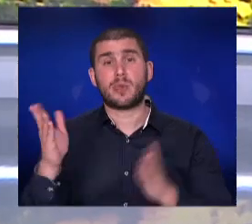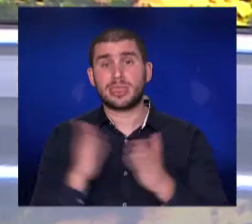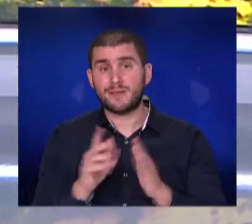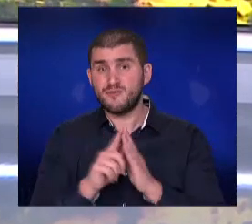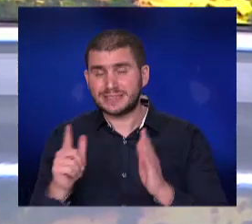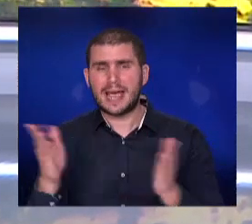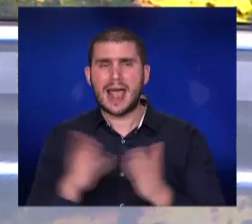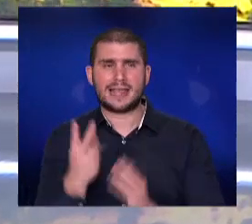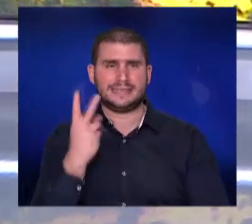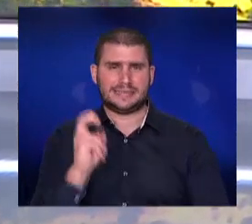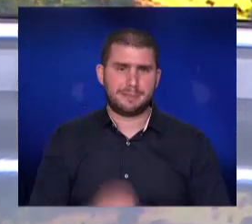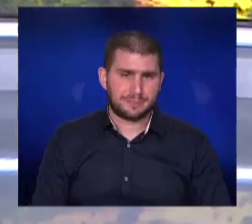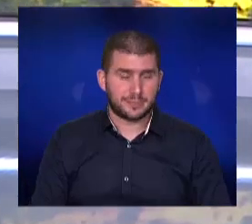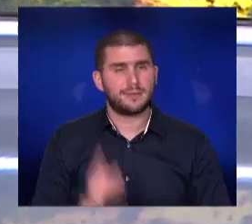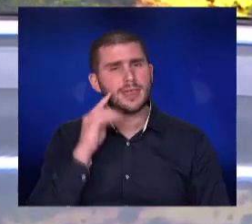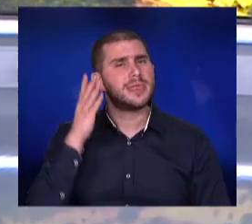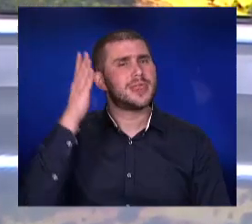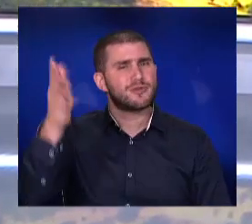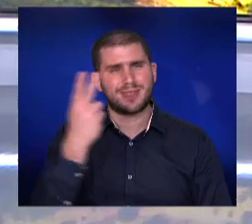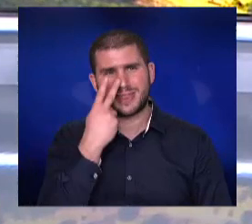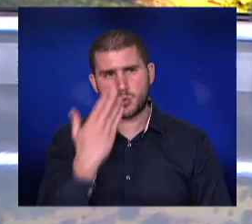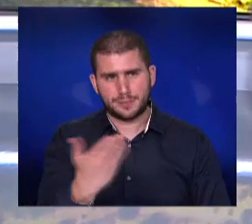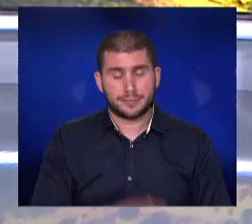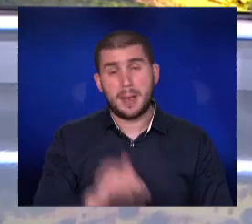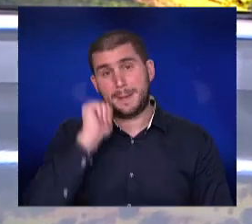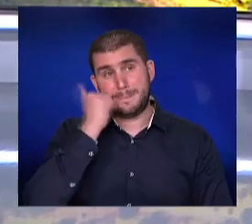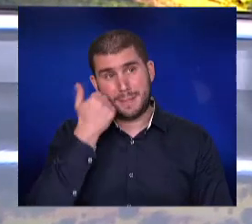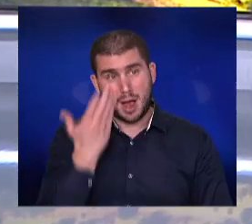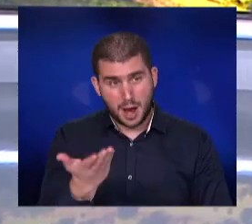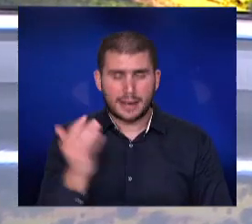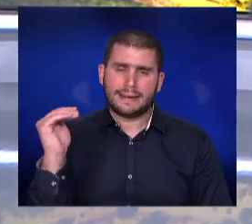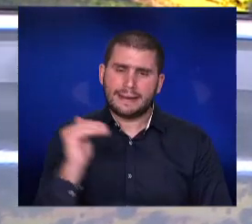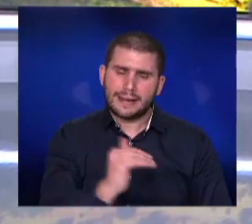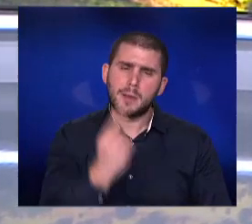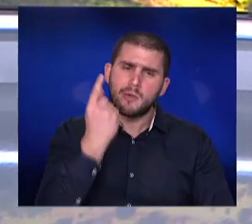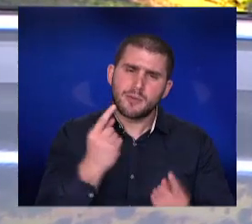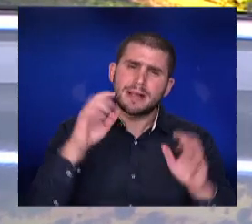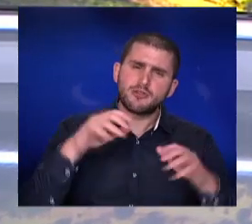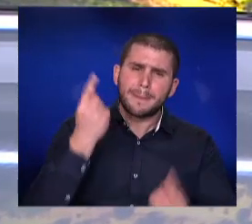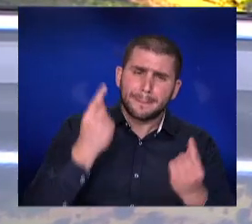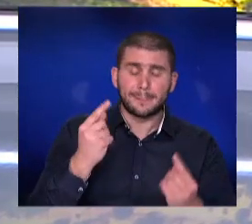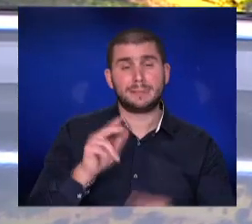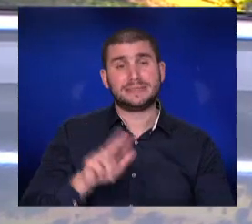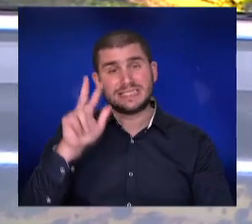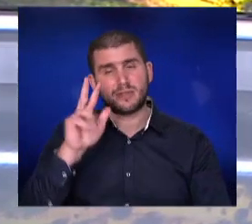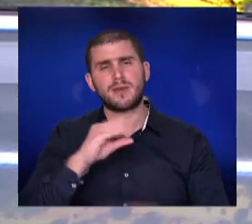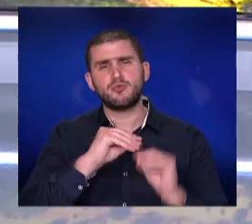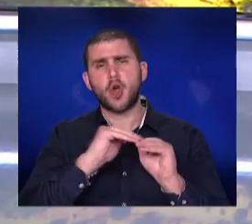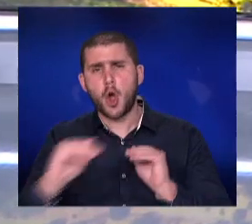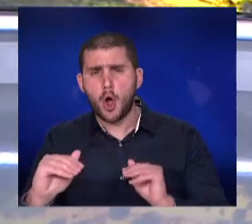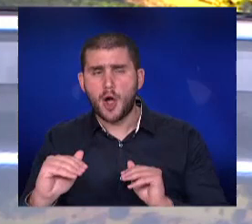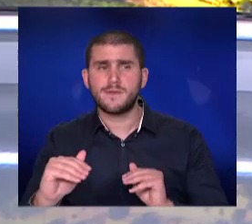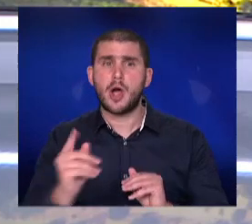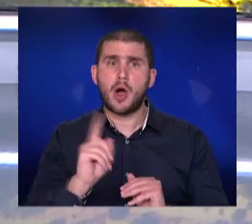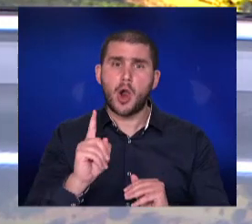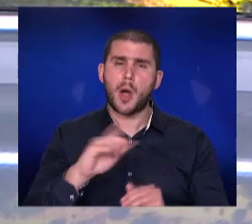אילת 20 מעלות, והנה התשקיף שלנו לימים הקרובים. אז אמרנו, מחר ירד מדי פעם גשם בצפון ולאורך מישור החוף, לא